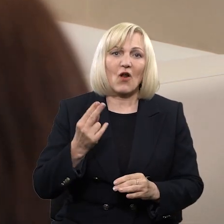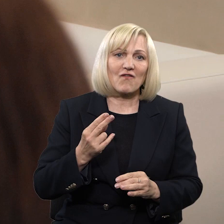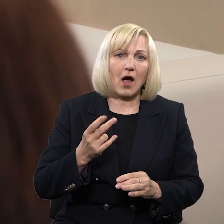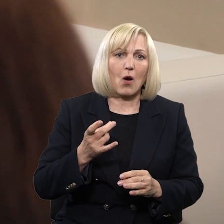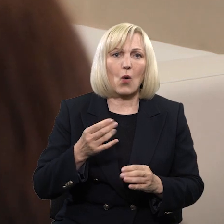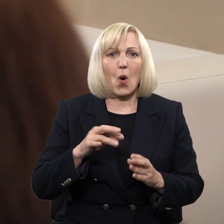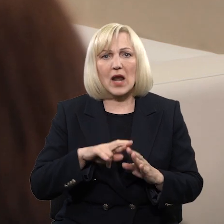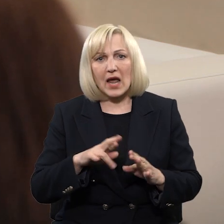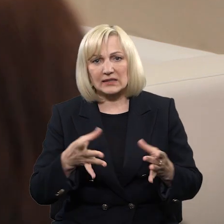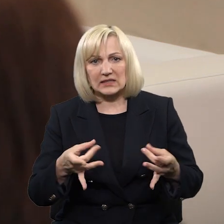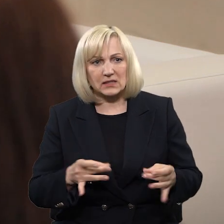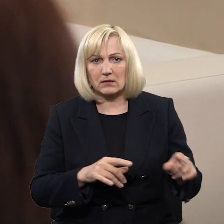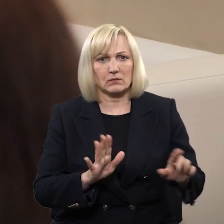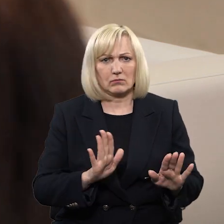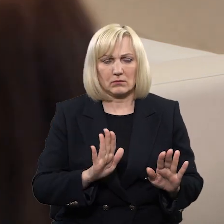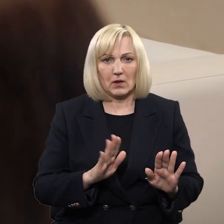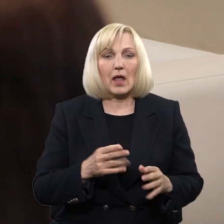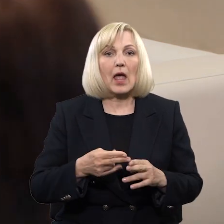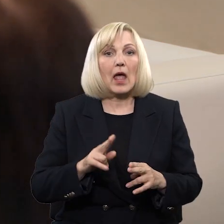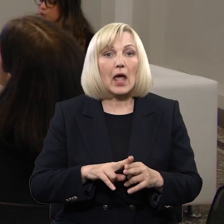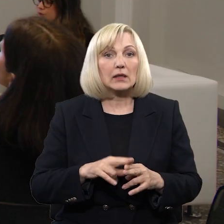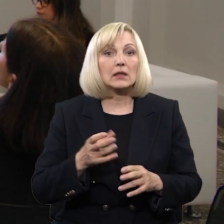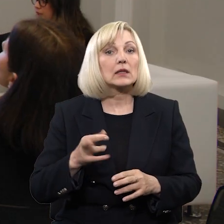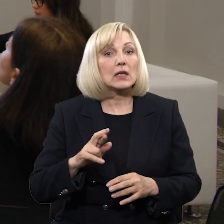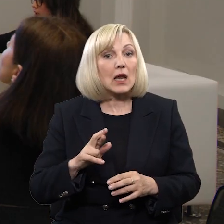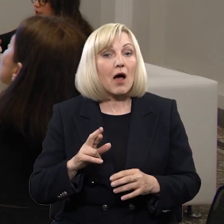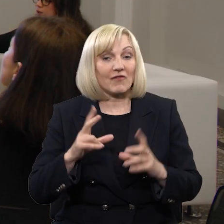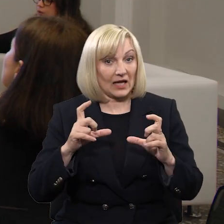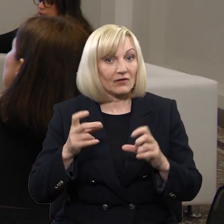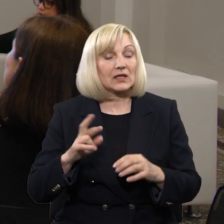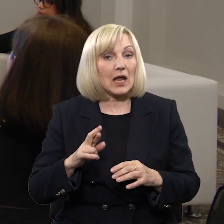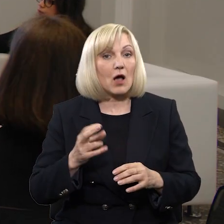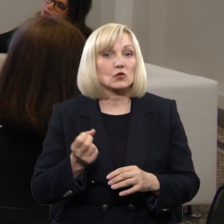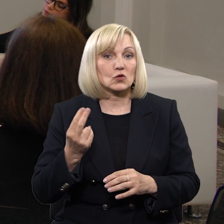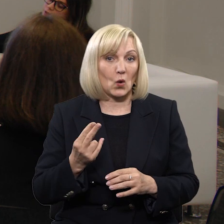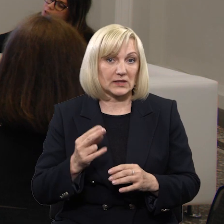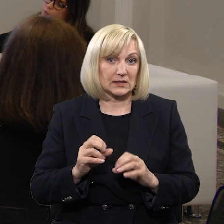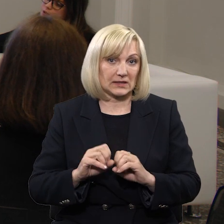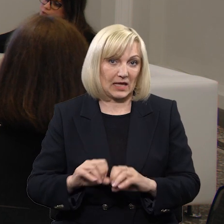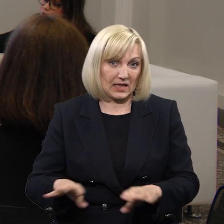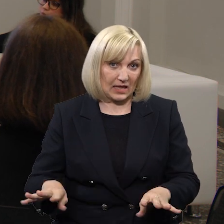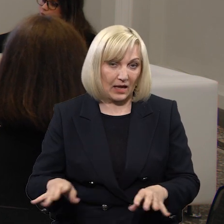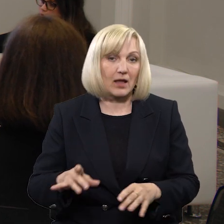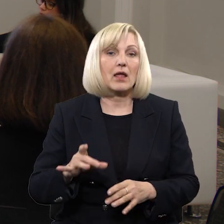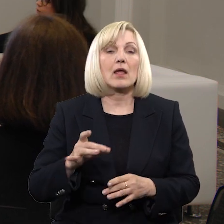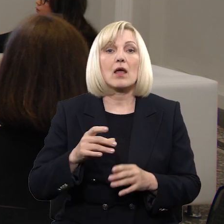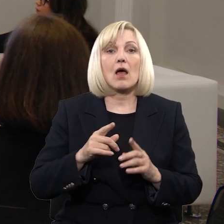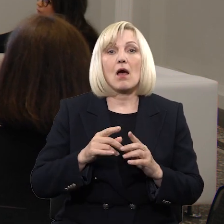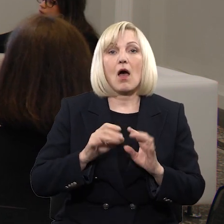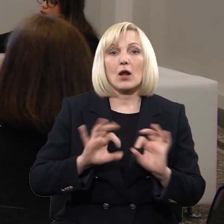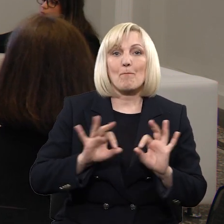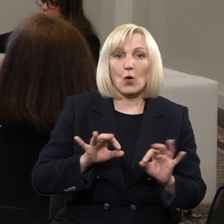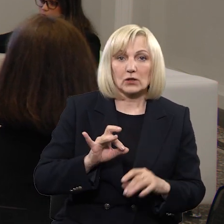цифровая коллекция которая занимается другие отделы это именно фотографии для соцсетей и репортаж для фотографии мы создаем видео